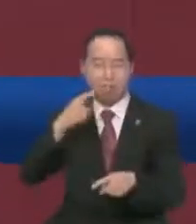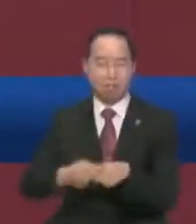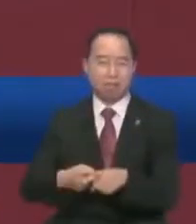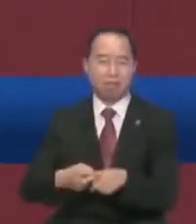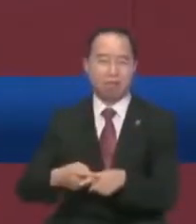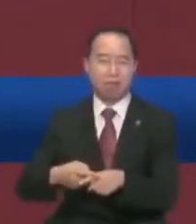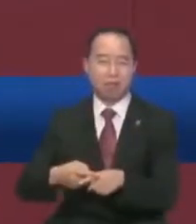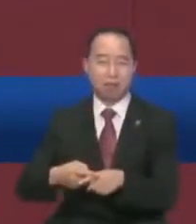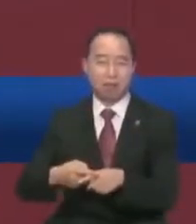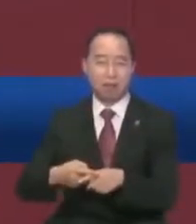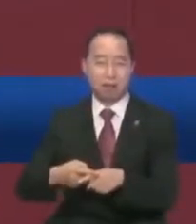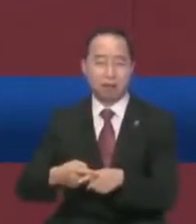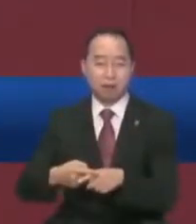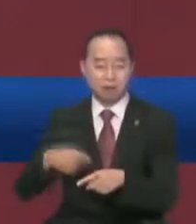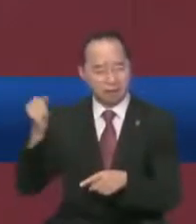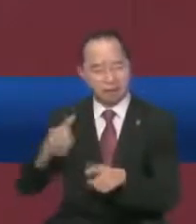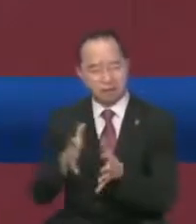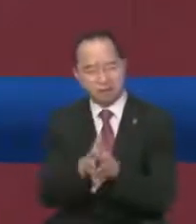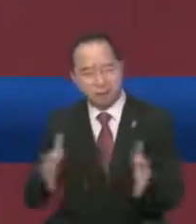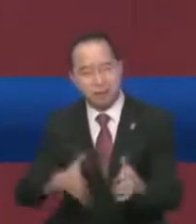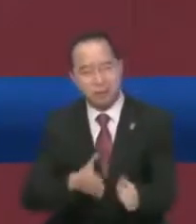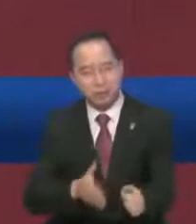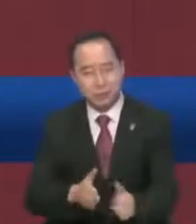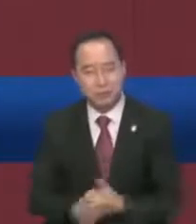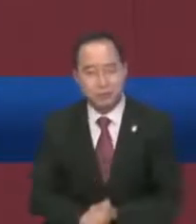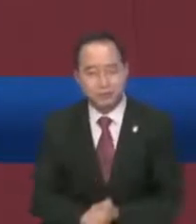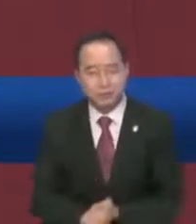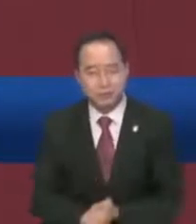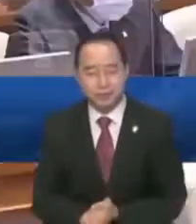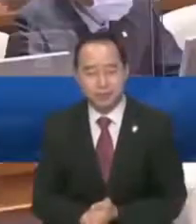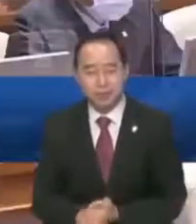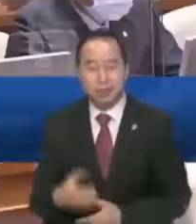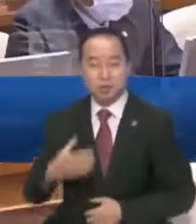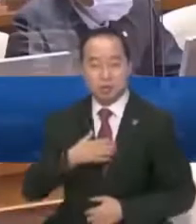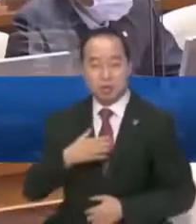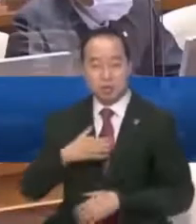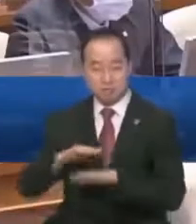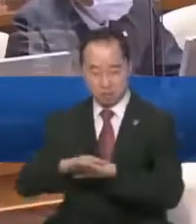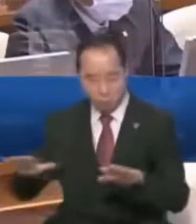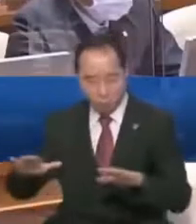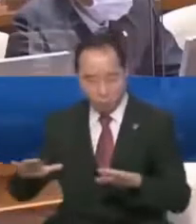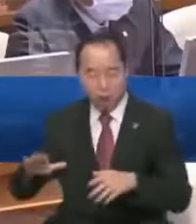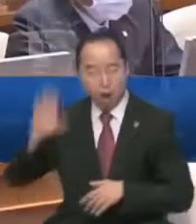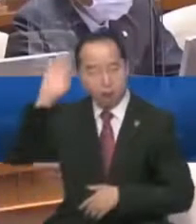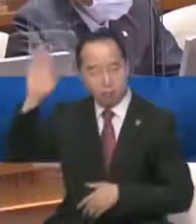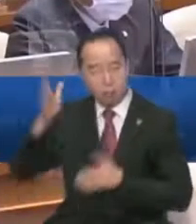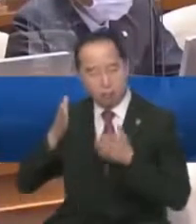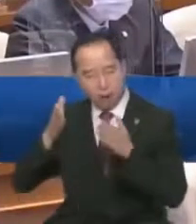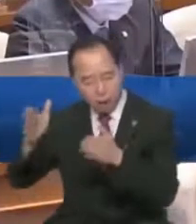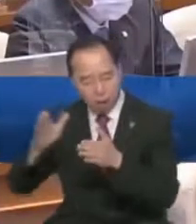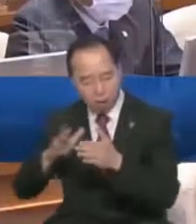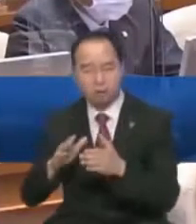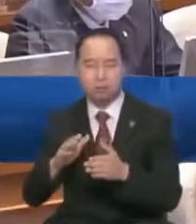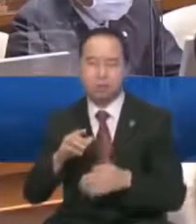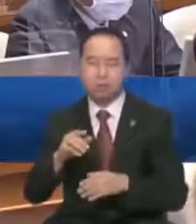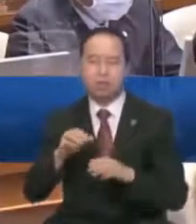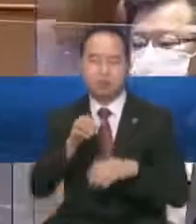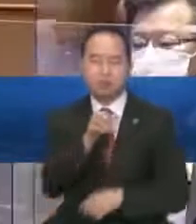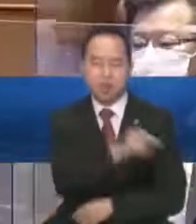코로나 위기 극복과 대한민국의 지향에 대한 최소한의 정치적 합의를 이룹시다.